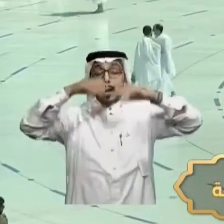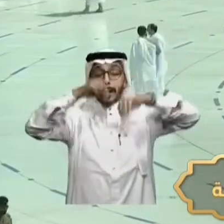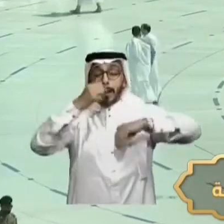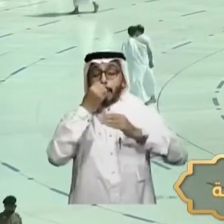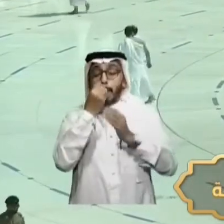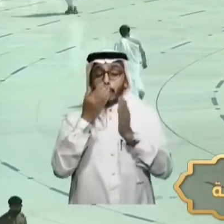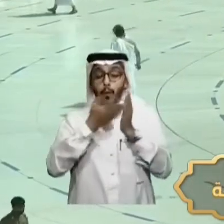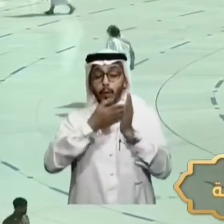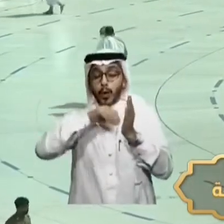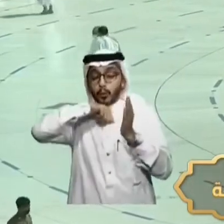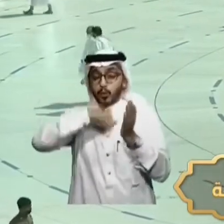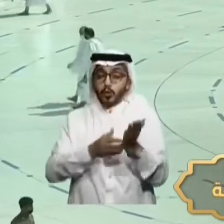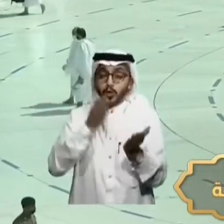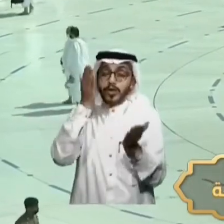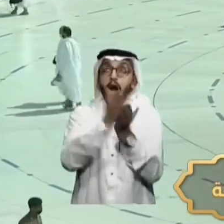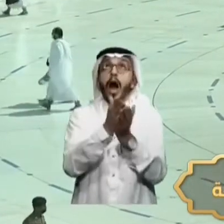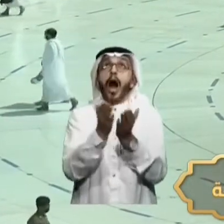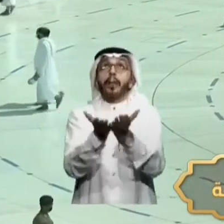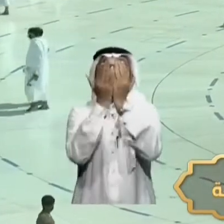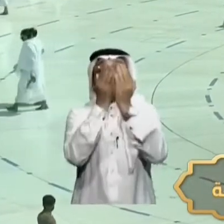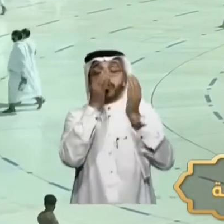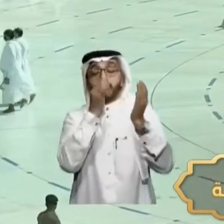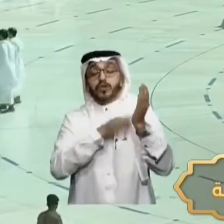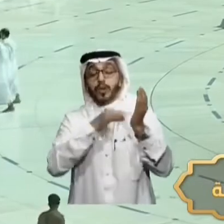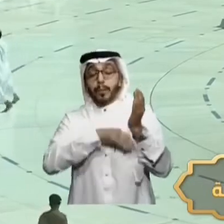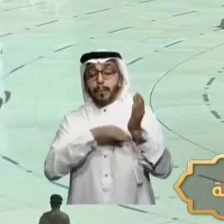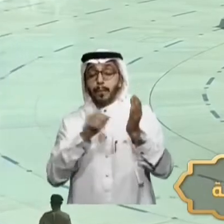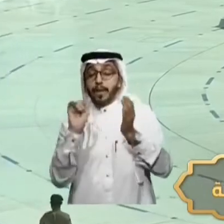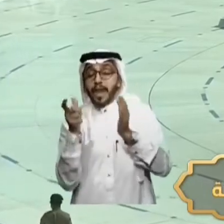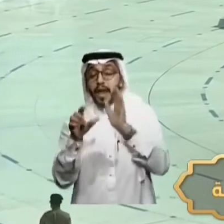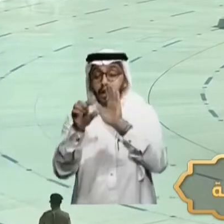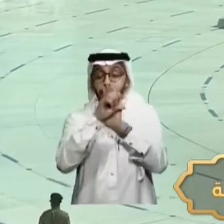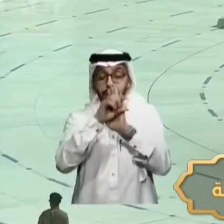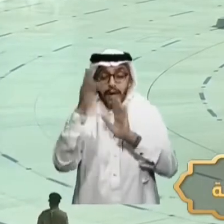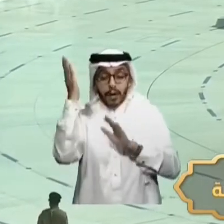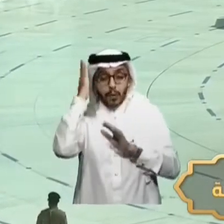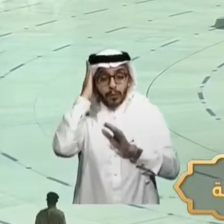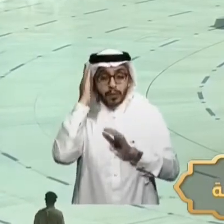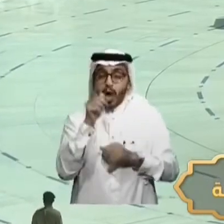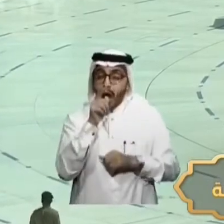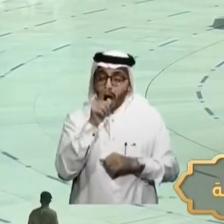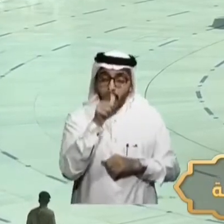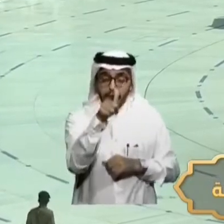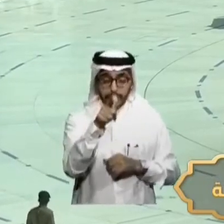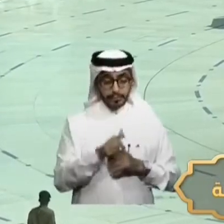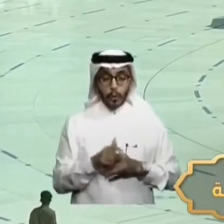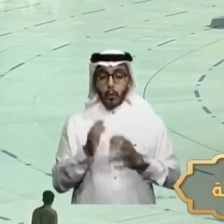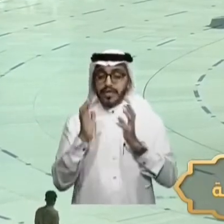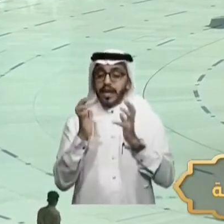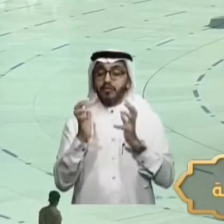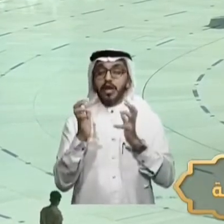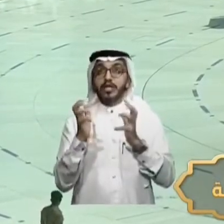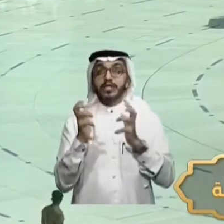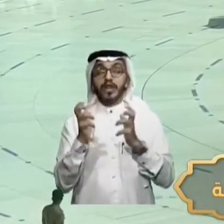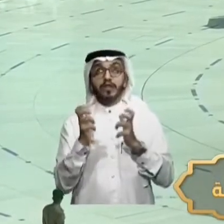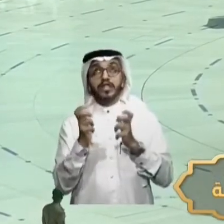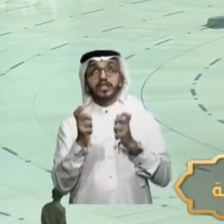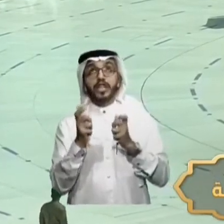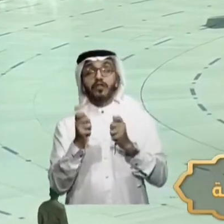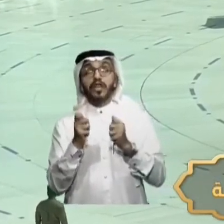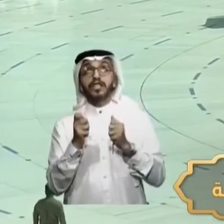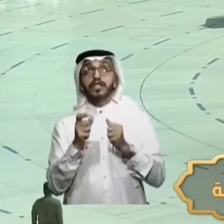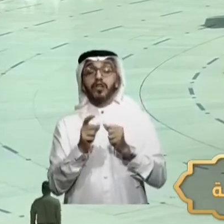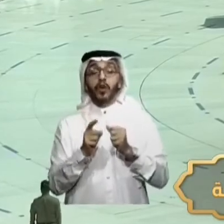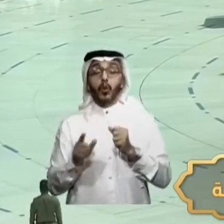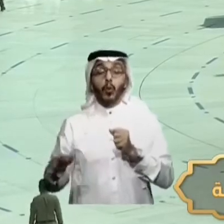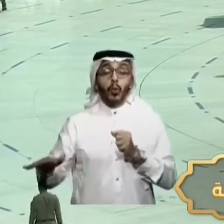في القرآن والسنة، ونفعني وإياكم بما فيهما من الآيات والحكمة. أقول قولي هذا وأستغفر الله العظيم